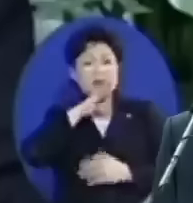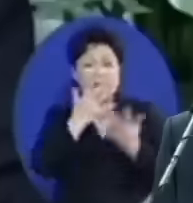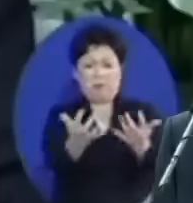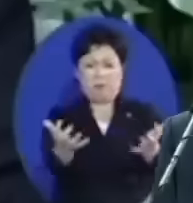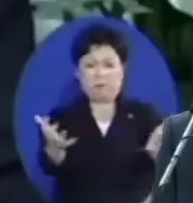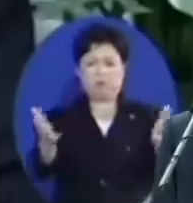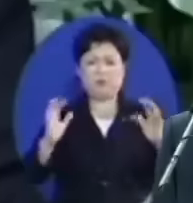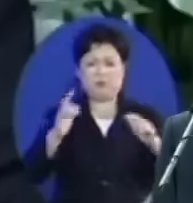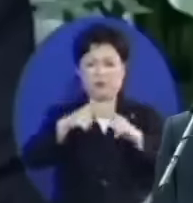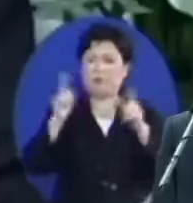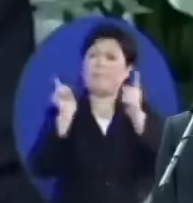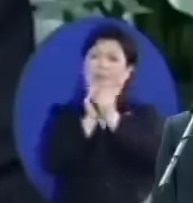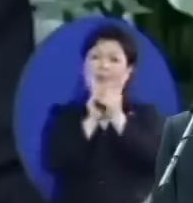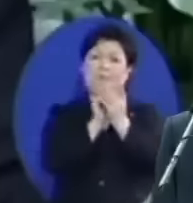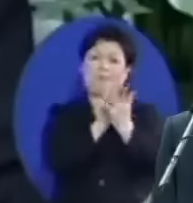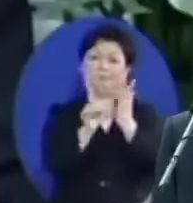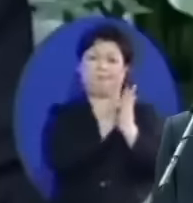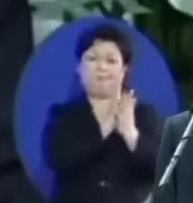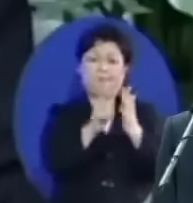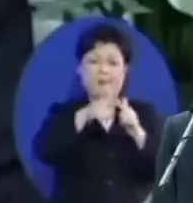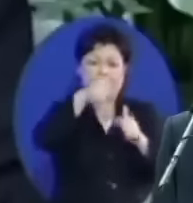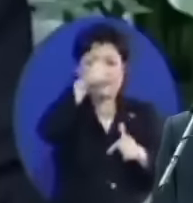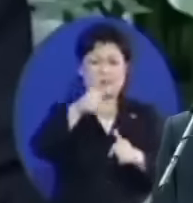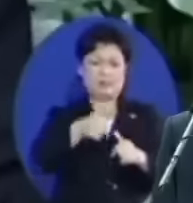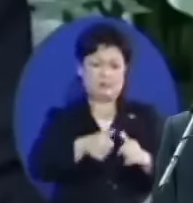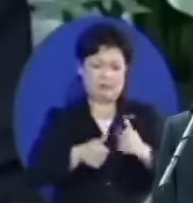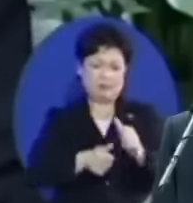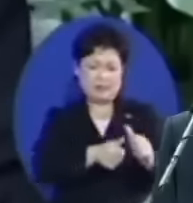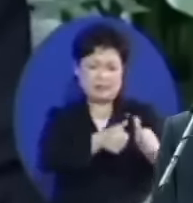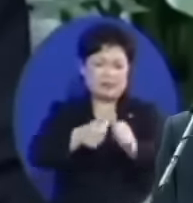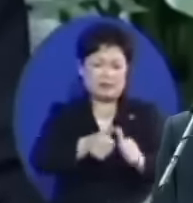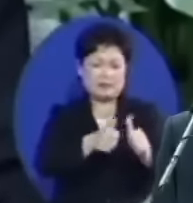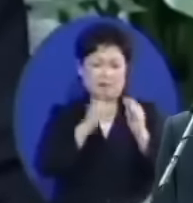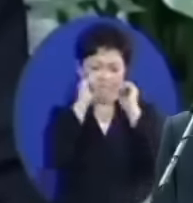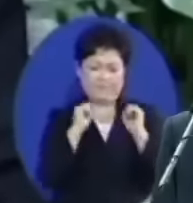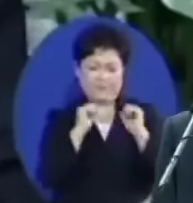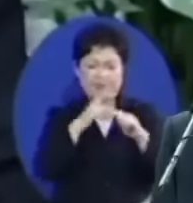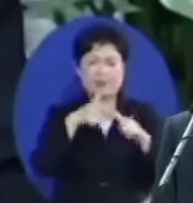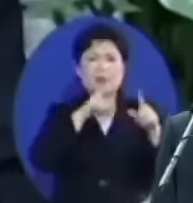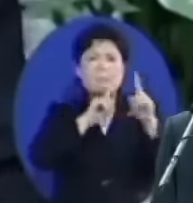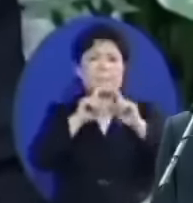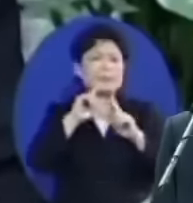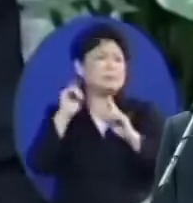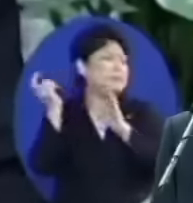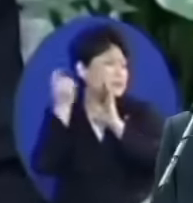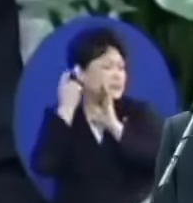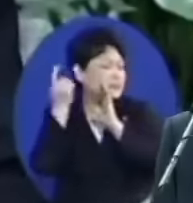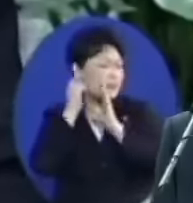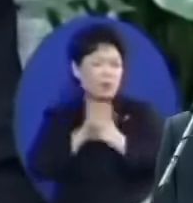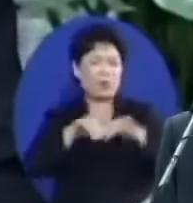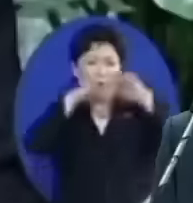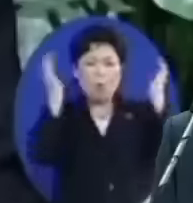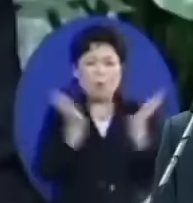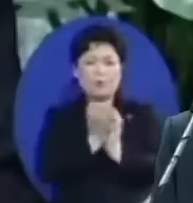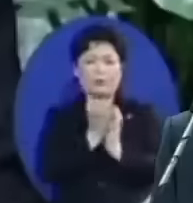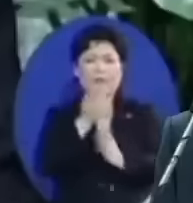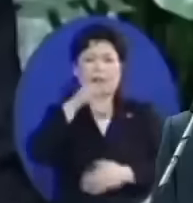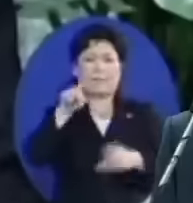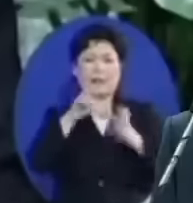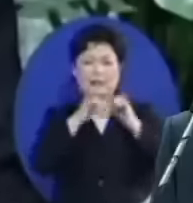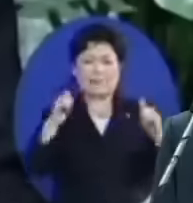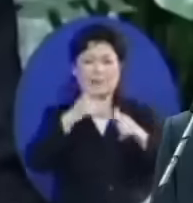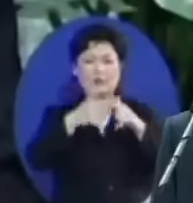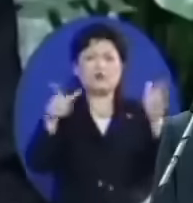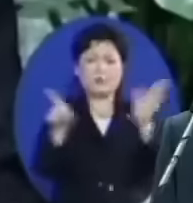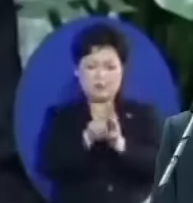지어와서 예수님을 만나고 예수님을 붙잡아 며칠 거하게 하고 예수님 말씀을 듣고 온 사마리아 사람들이 예수님을